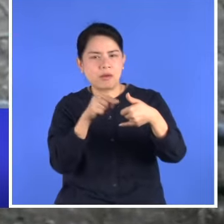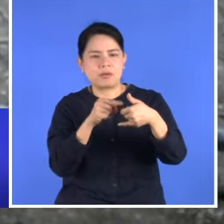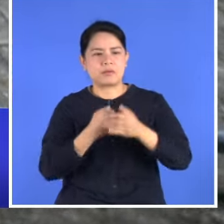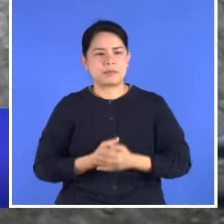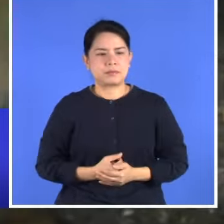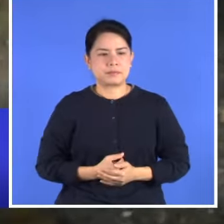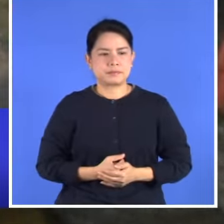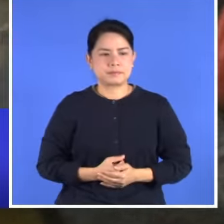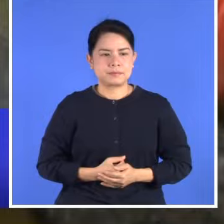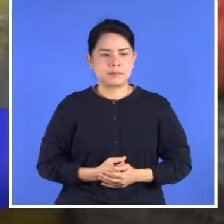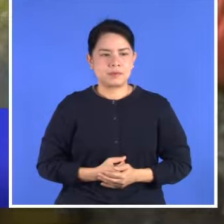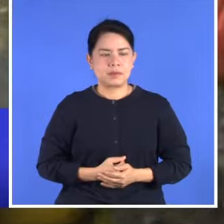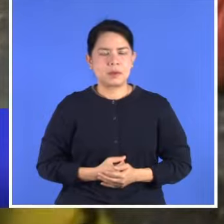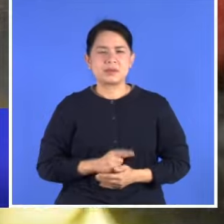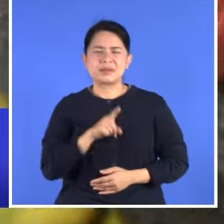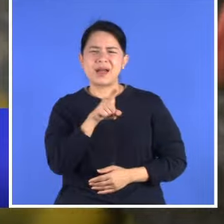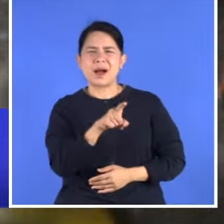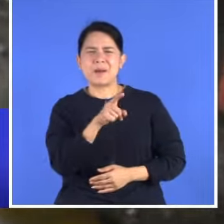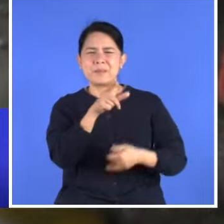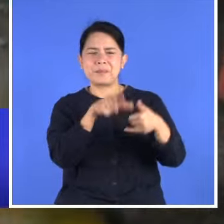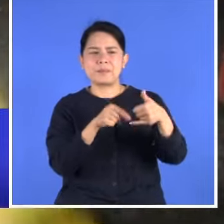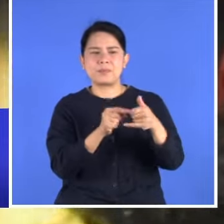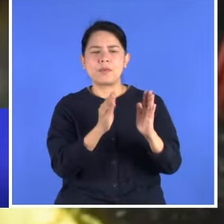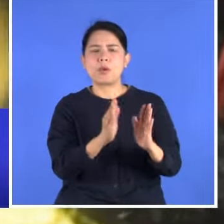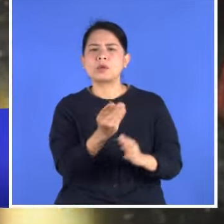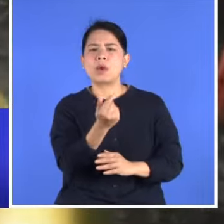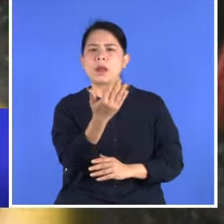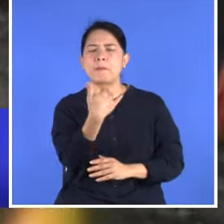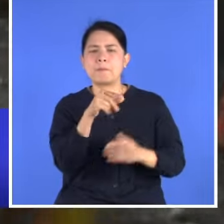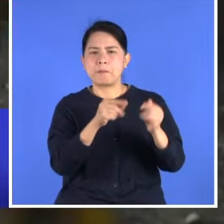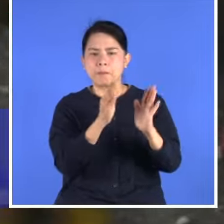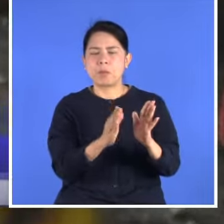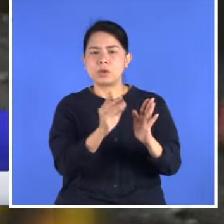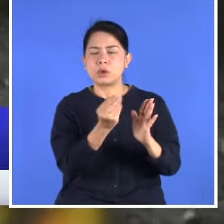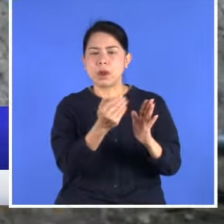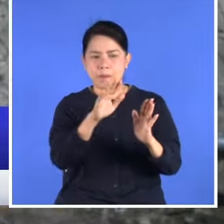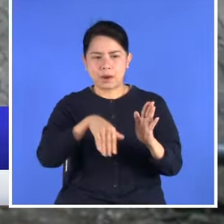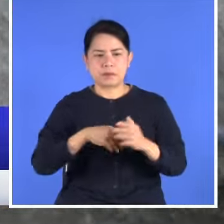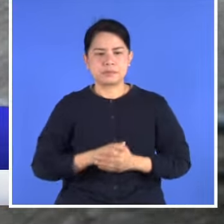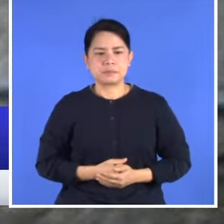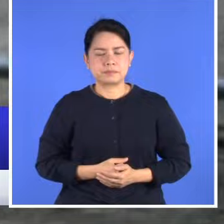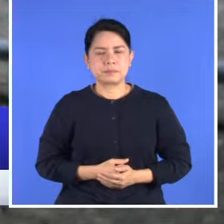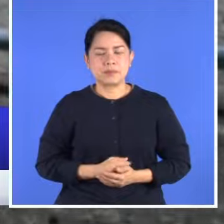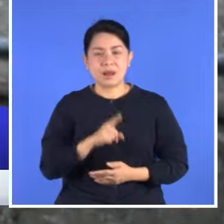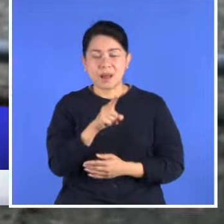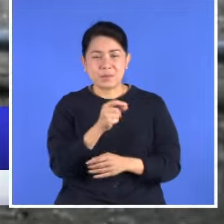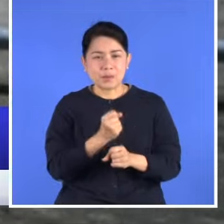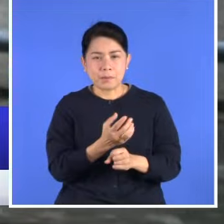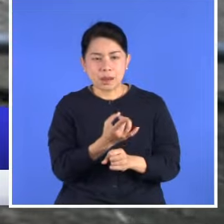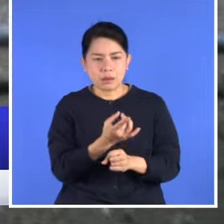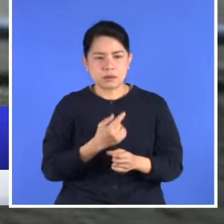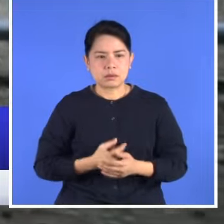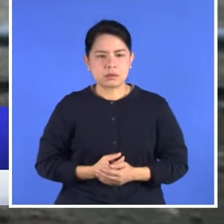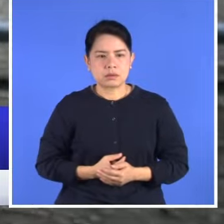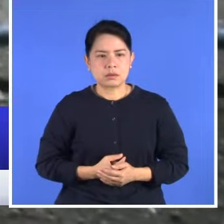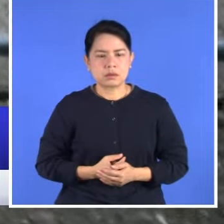แ ล้วแล้วมายังไงเนี่ยมากับใครมากี่คน ที่เขามาไม่รู้นะผมไม่รู้เหมือนกัน เดินมาทำอะไรนะ เขาม